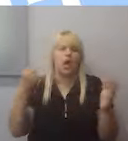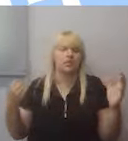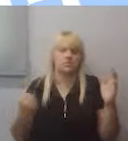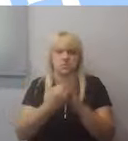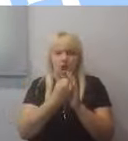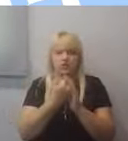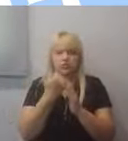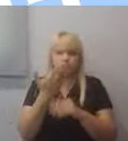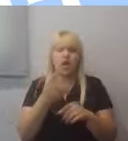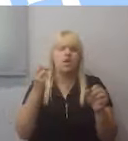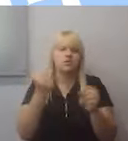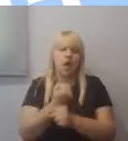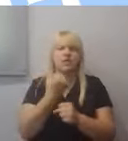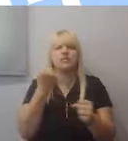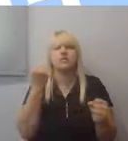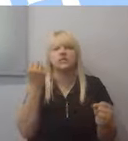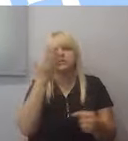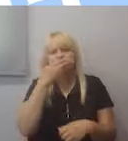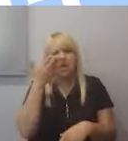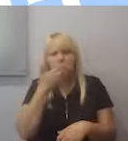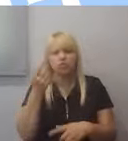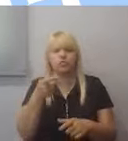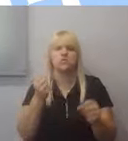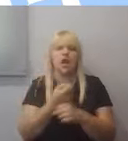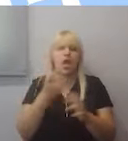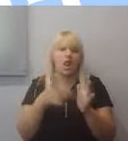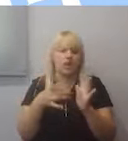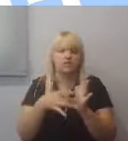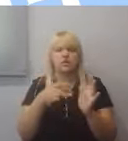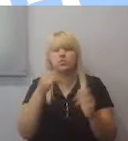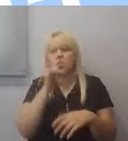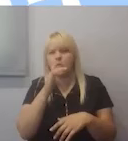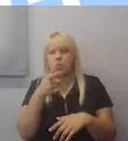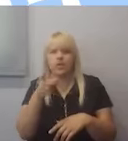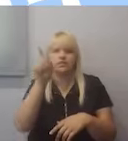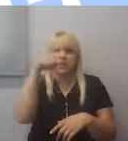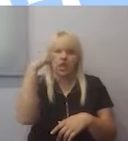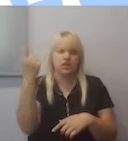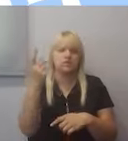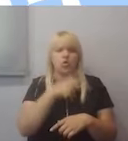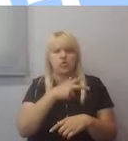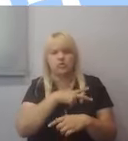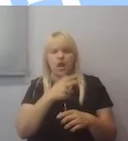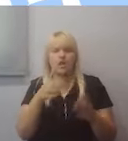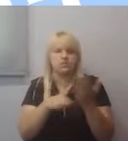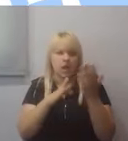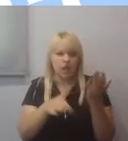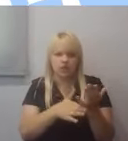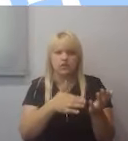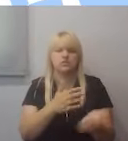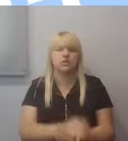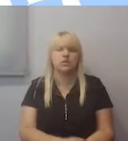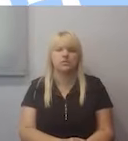gan siltums elektrība ūdens medicīniskā sociālā palīdzība ja un un